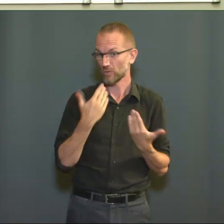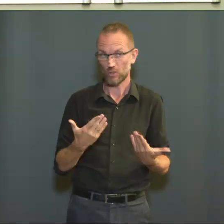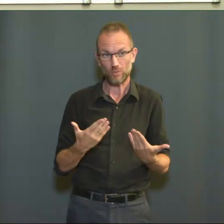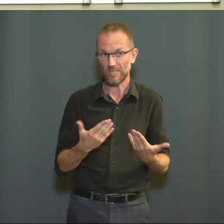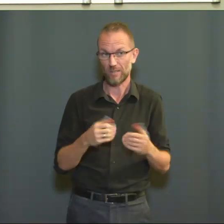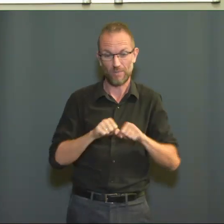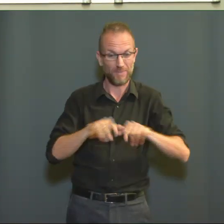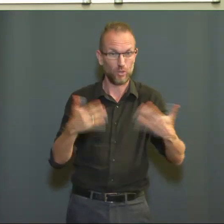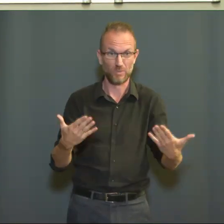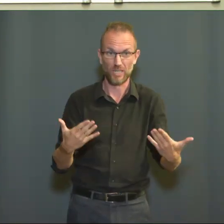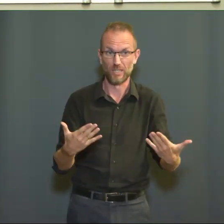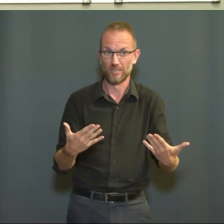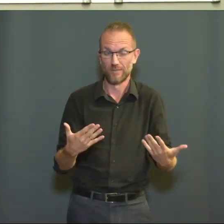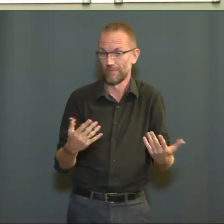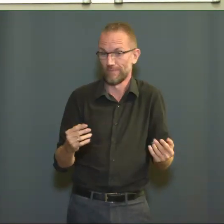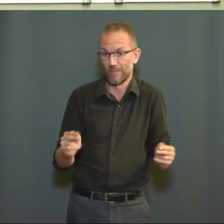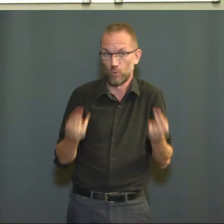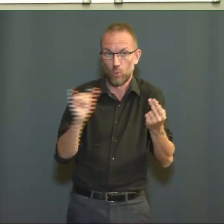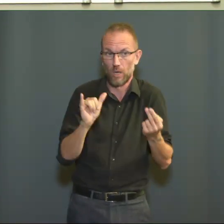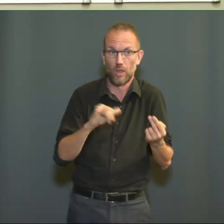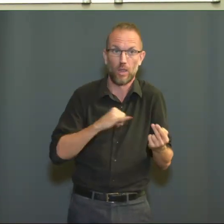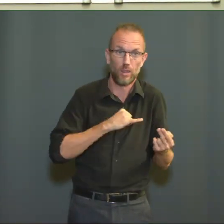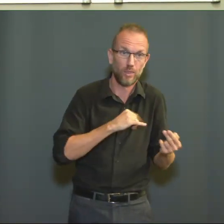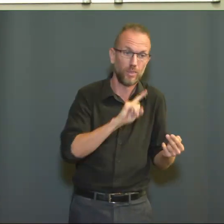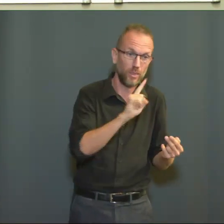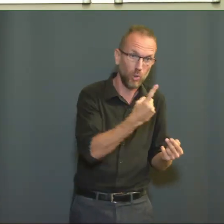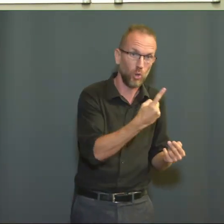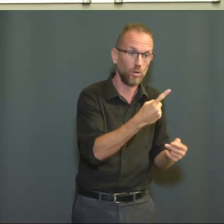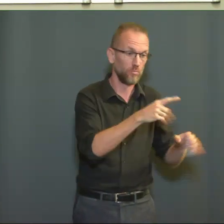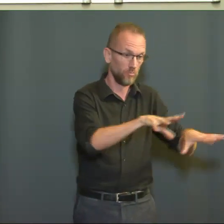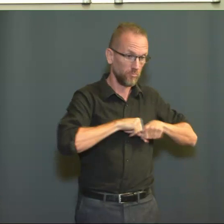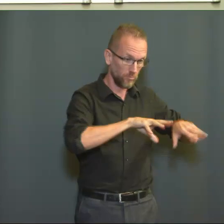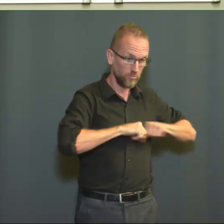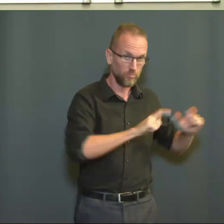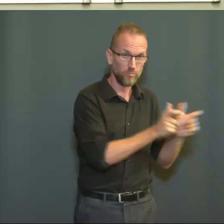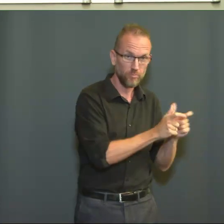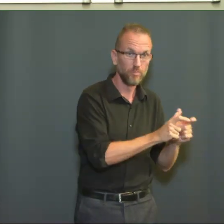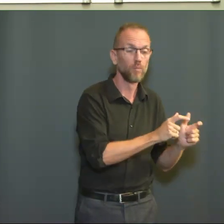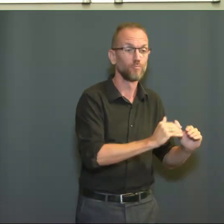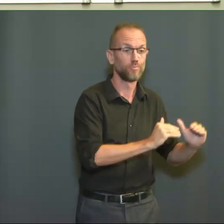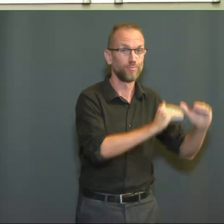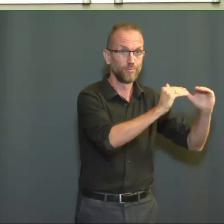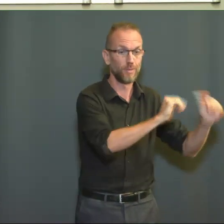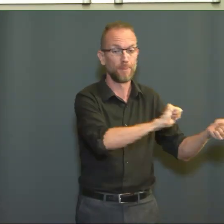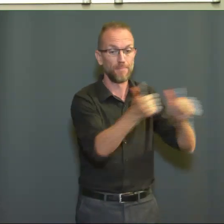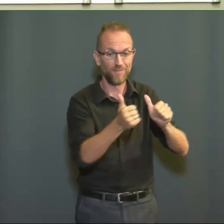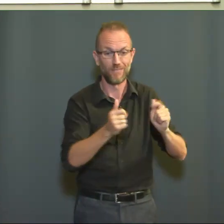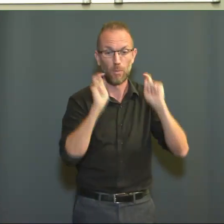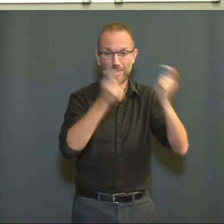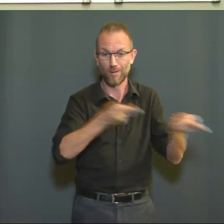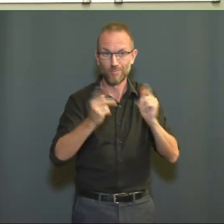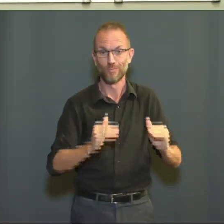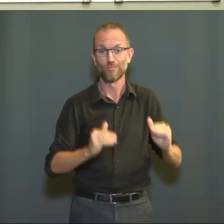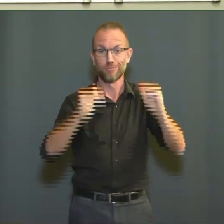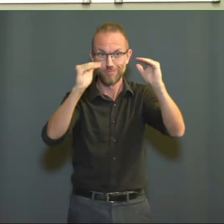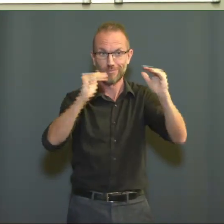style-là, que les décès surviennent plusieurs semaines après l'apparition de l'infection et l'hospitalisation. Et donc ces